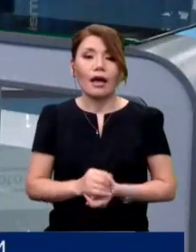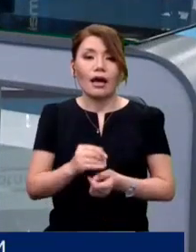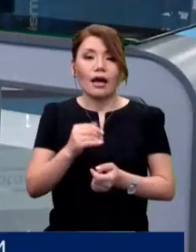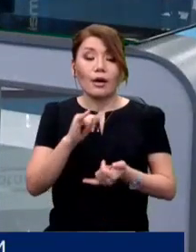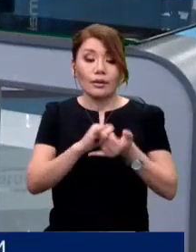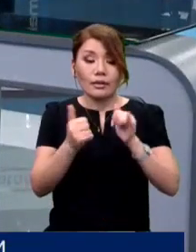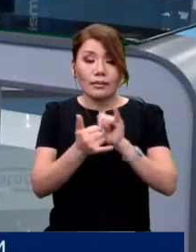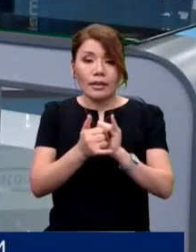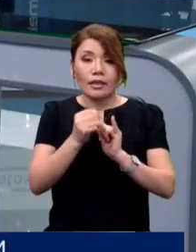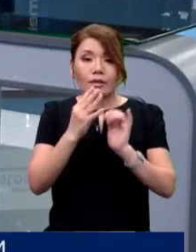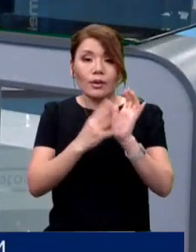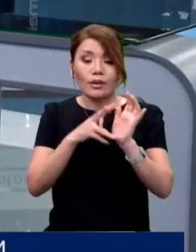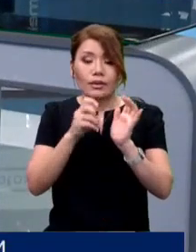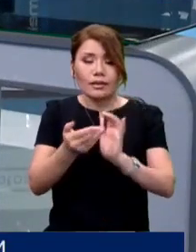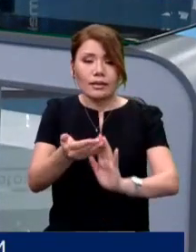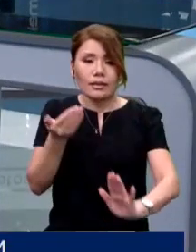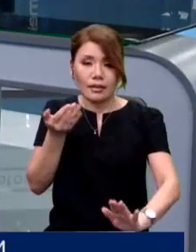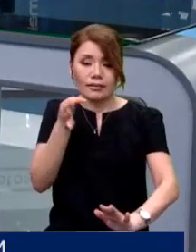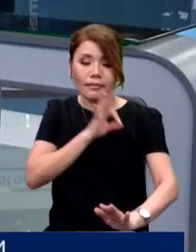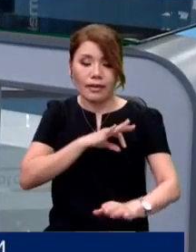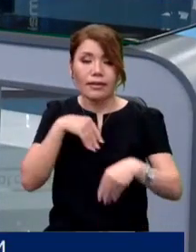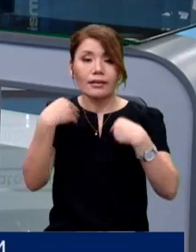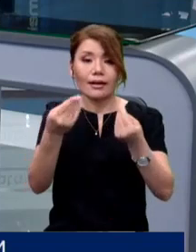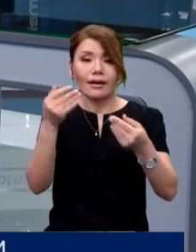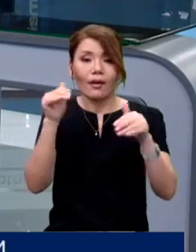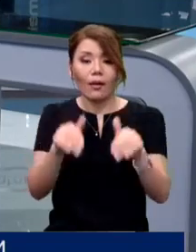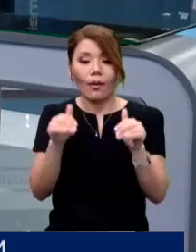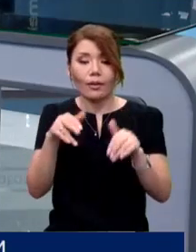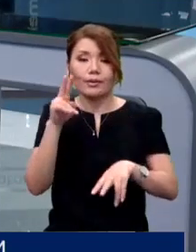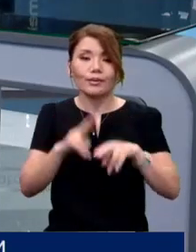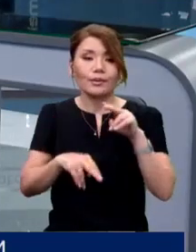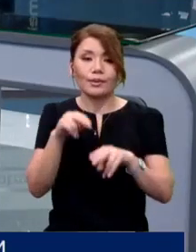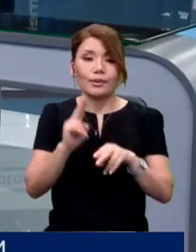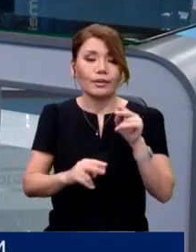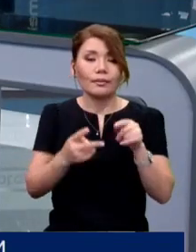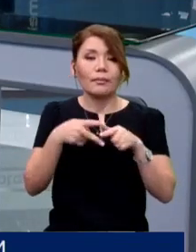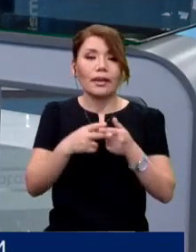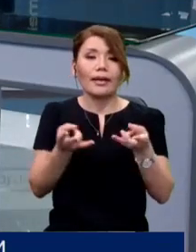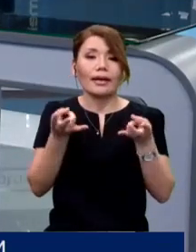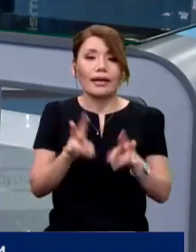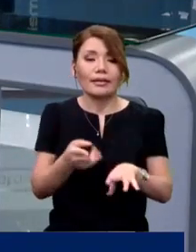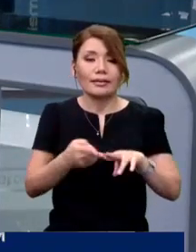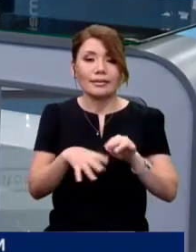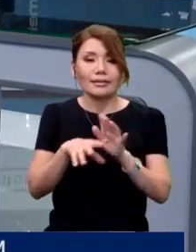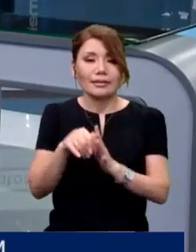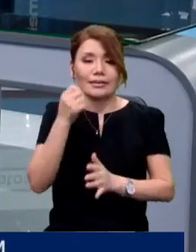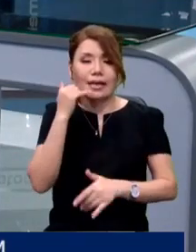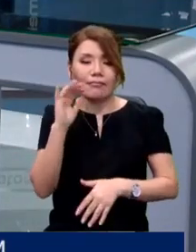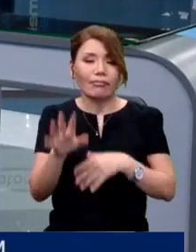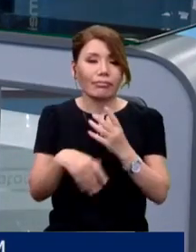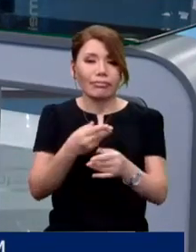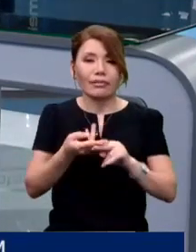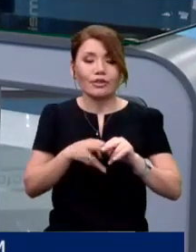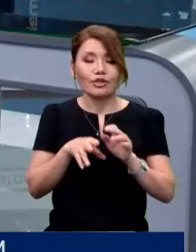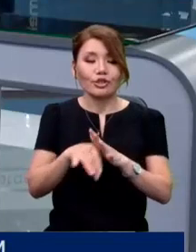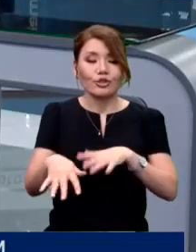Өскеменде 9 жыл бұрын пайдалануға берілуі тиіс болған колледждің құрылысы әлі шала күнде тұр. Алқам-салқам шыққан ғимаратты сол